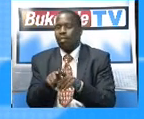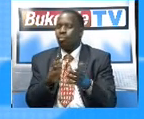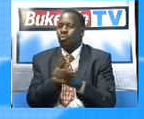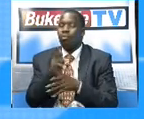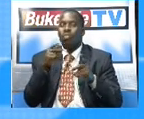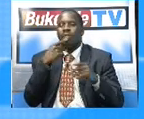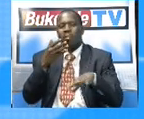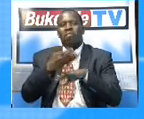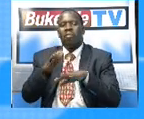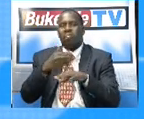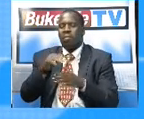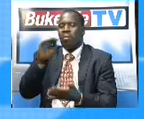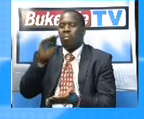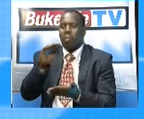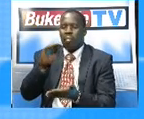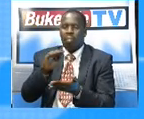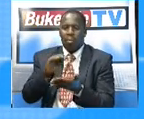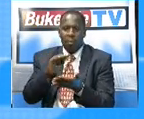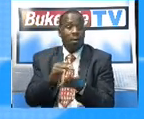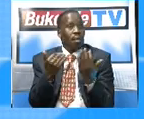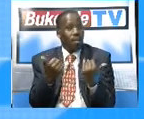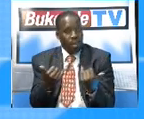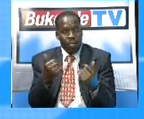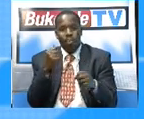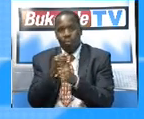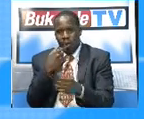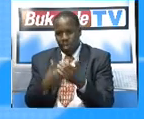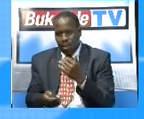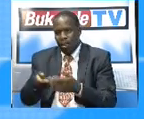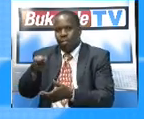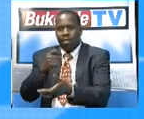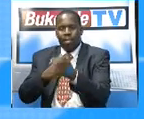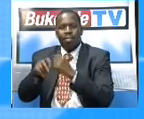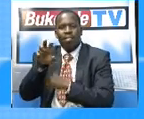ndede gakati basi gaza kufuwa njaba na makovu.